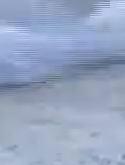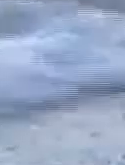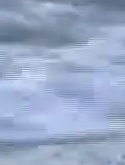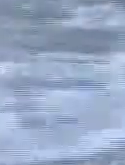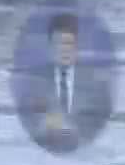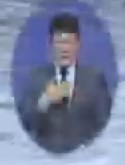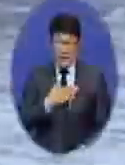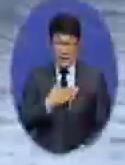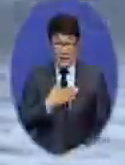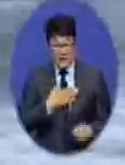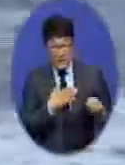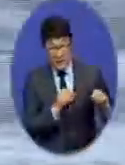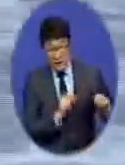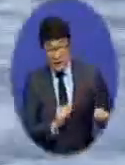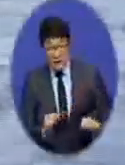내